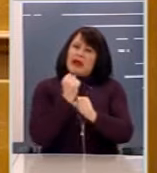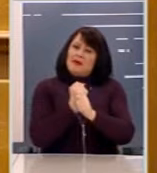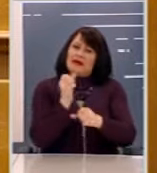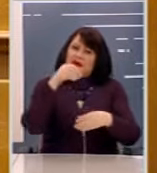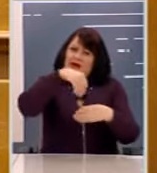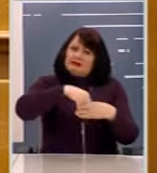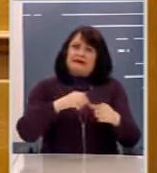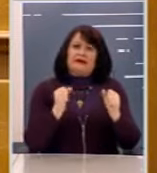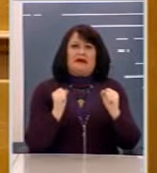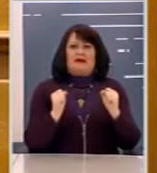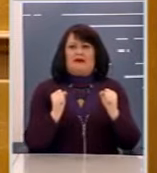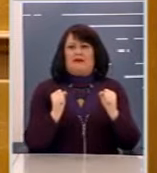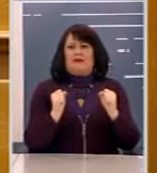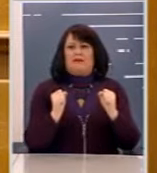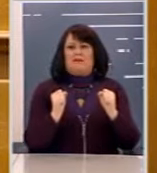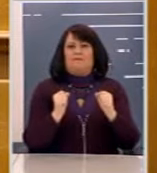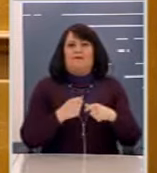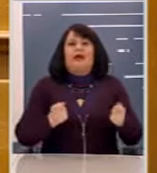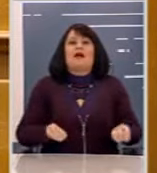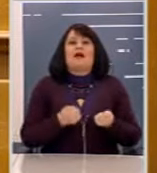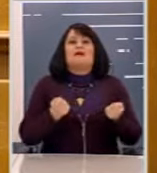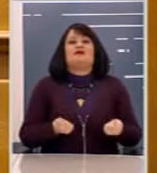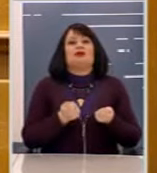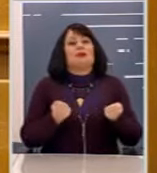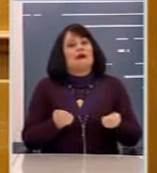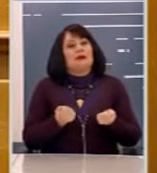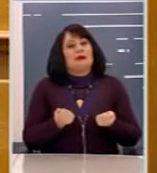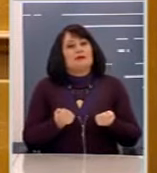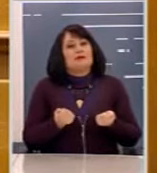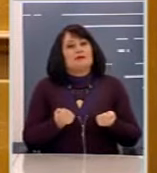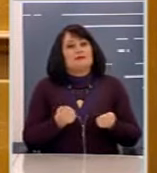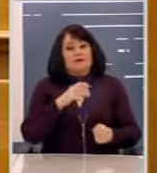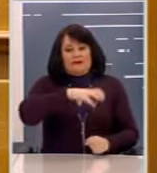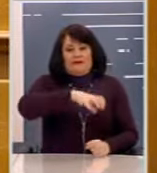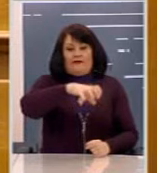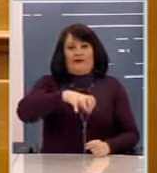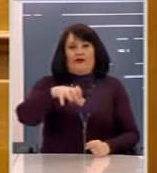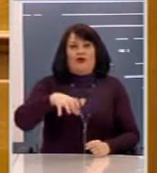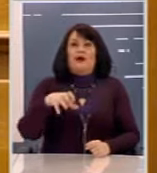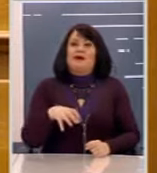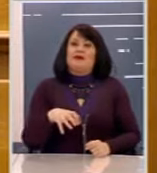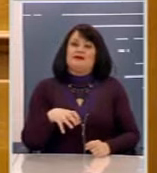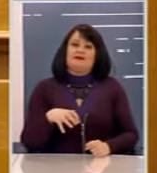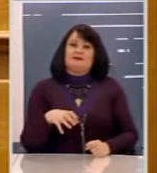υγείας, των εργαζομένων στους φορείς